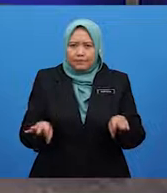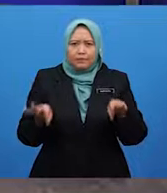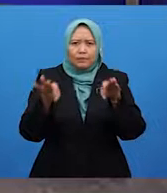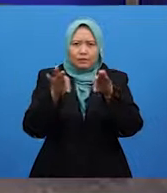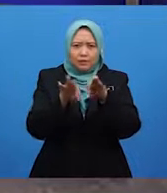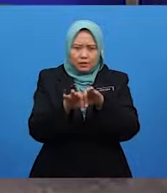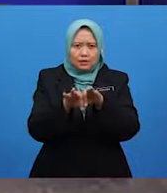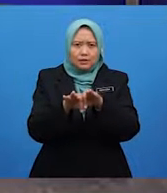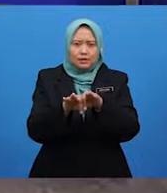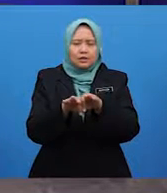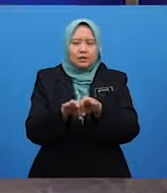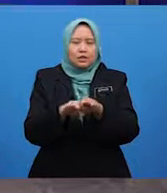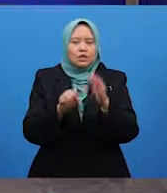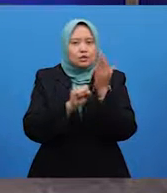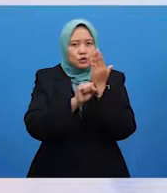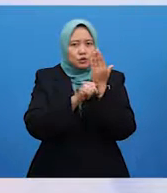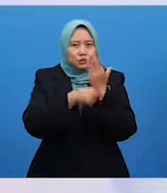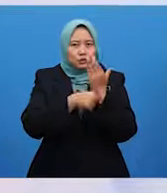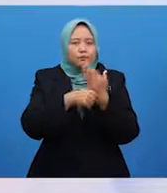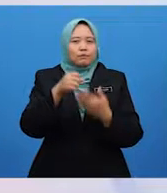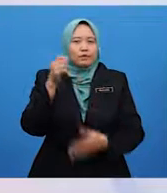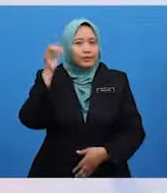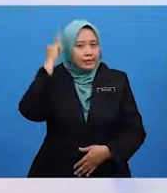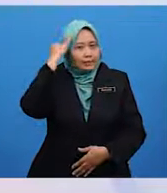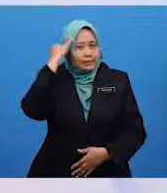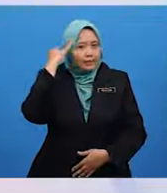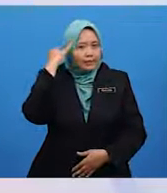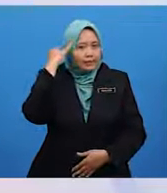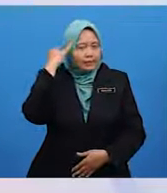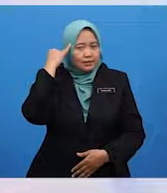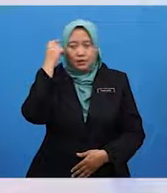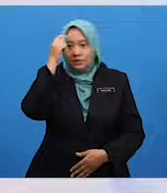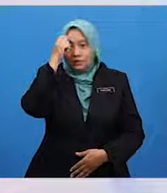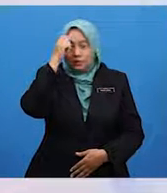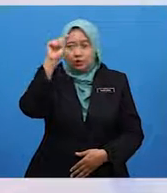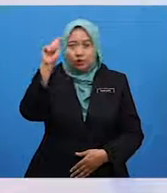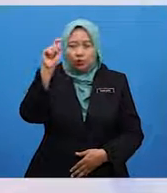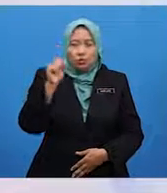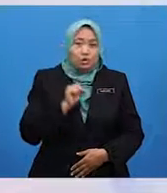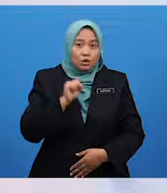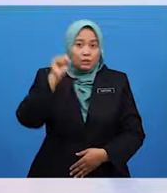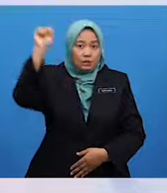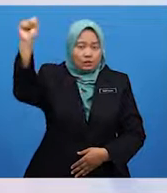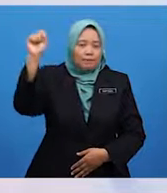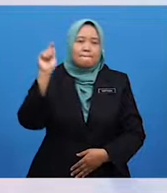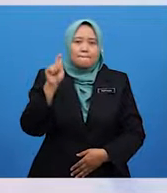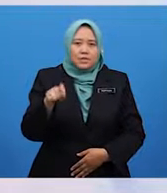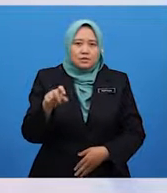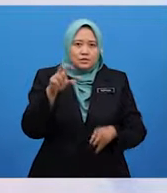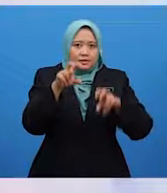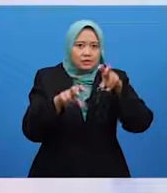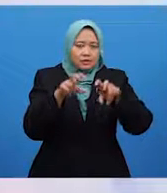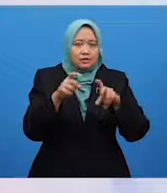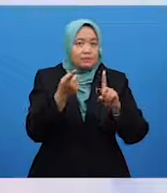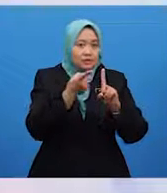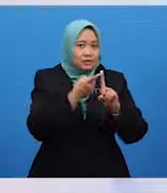penghasilan karya adalah sumber idea. Paparan ini antara cadangan yang dikaji, iaitu Tok